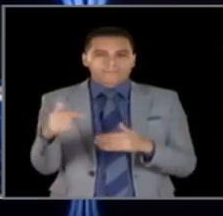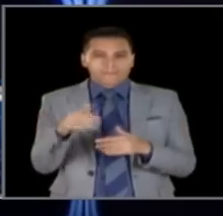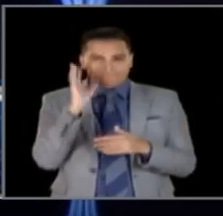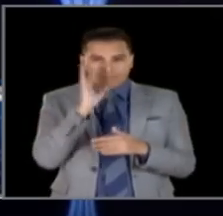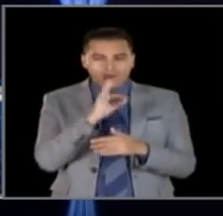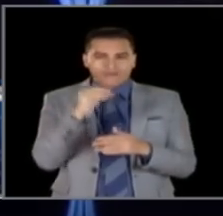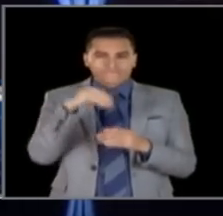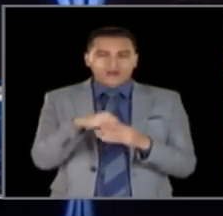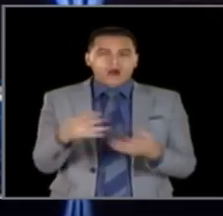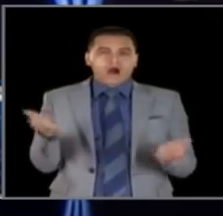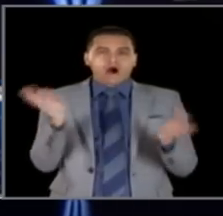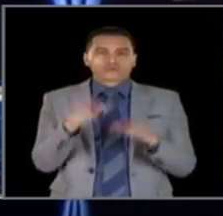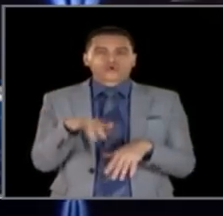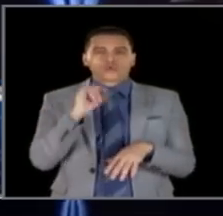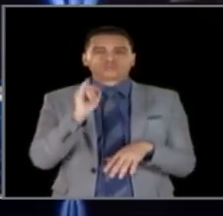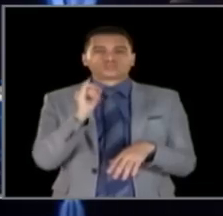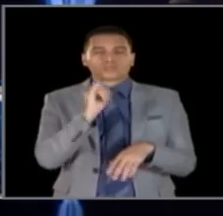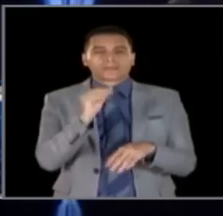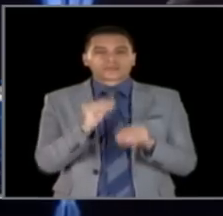أكتر من 500 نوع